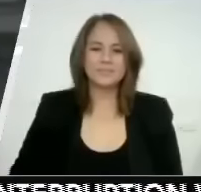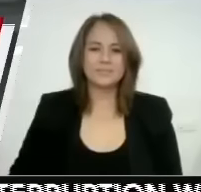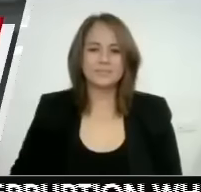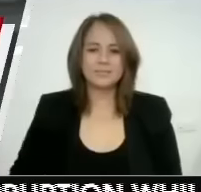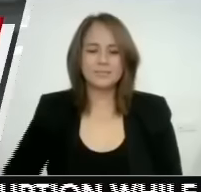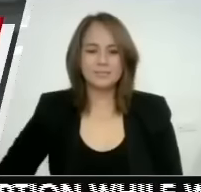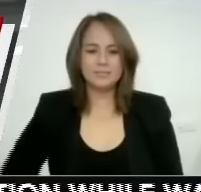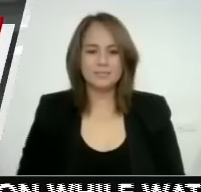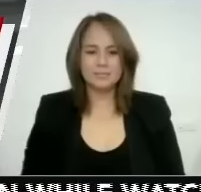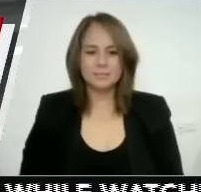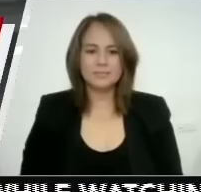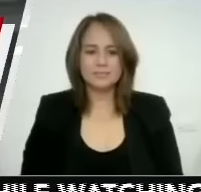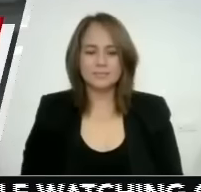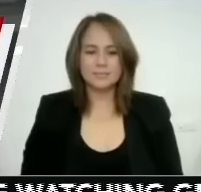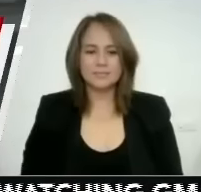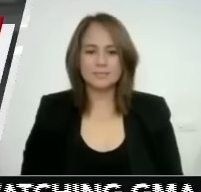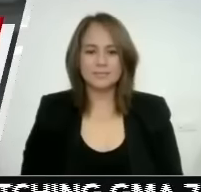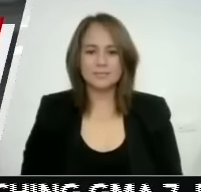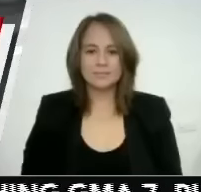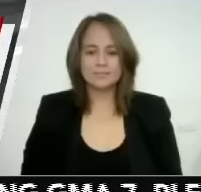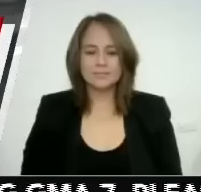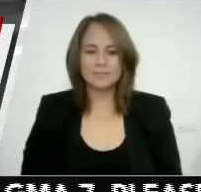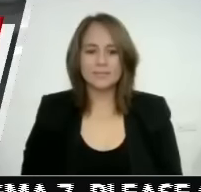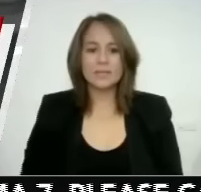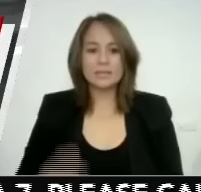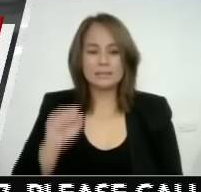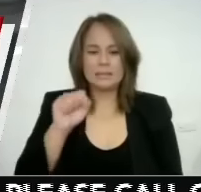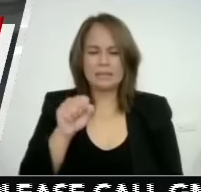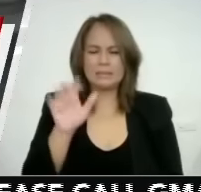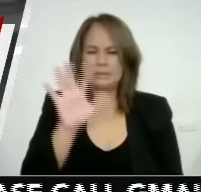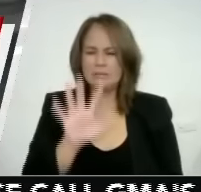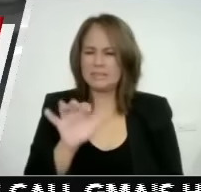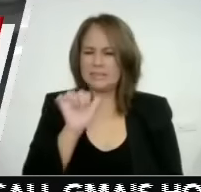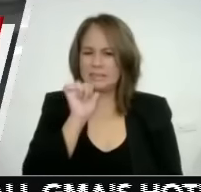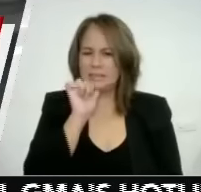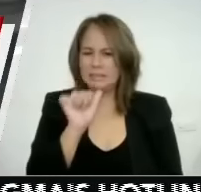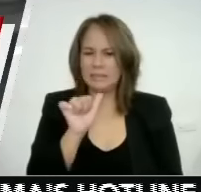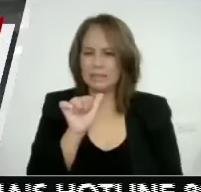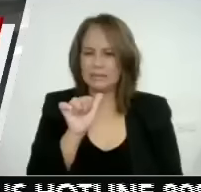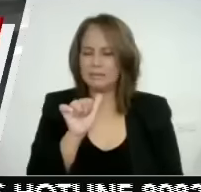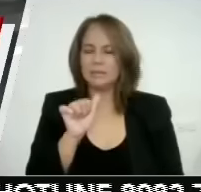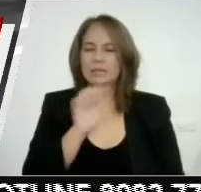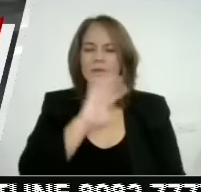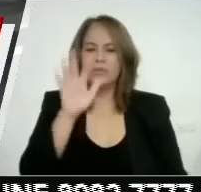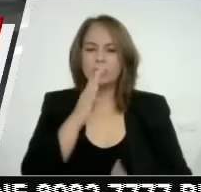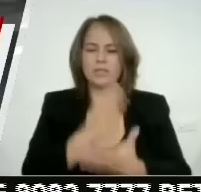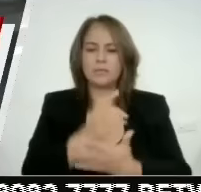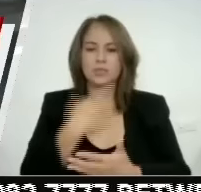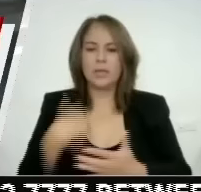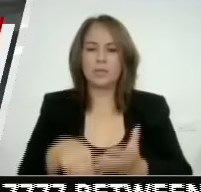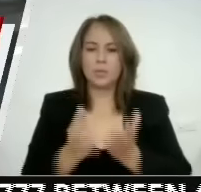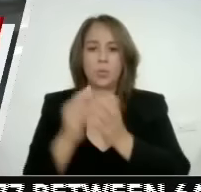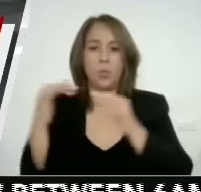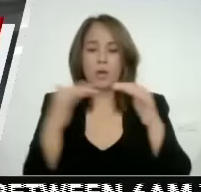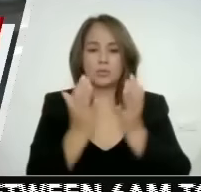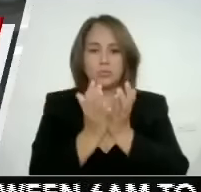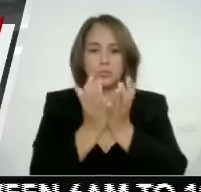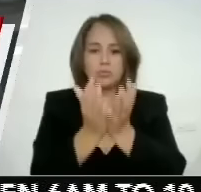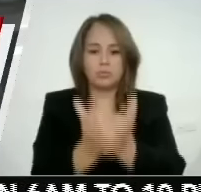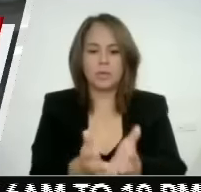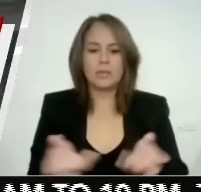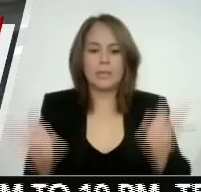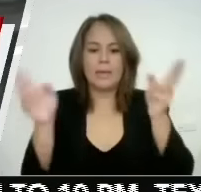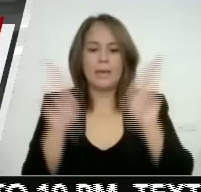Ian? Yes, Ivan, tila nga hindi na tinatantanan ng isang Chinese warship itong nga nagaganap na